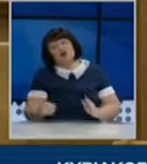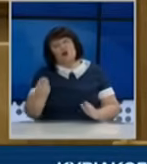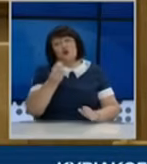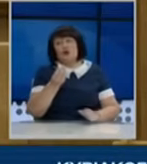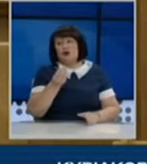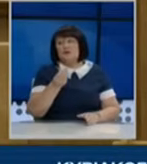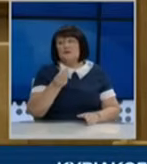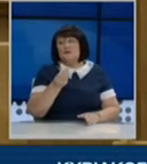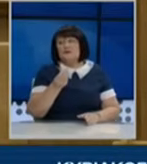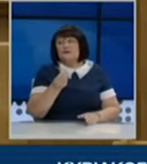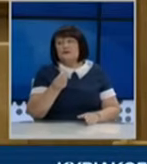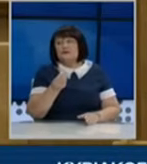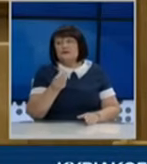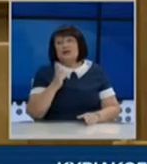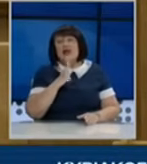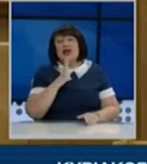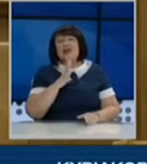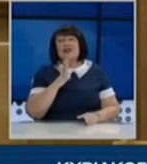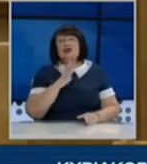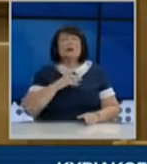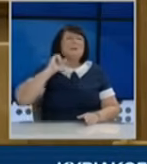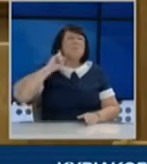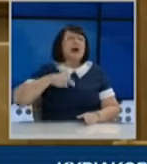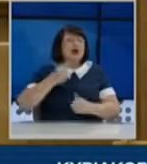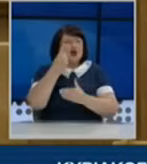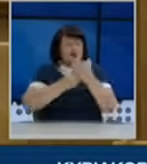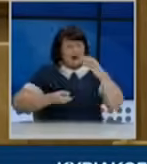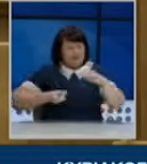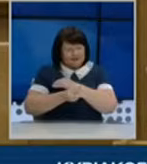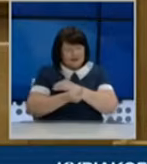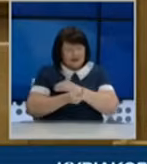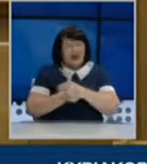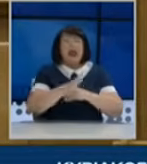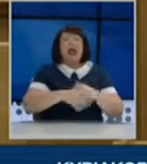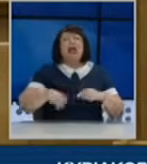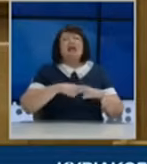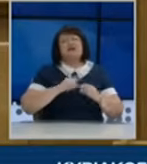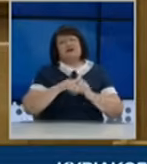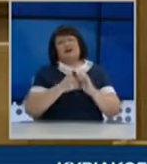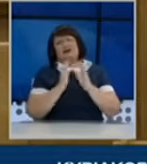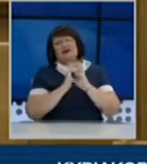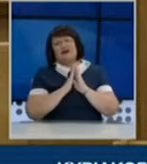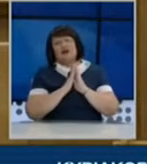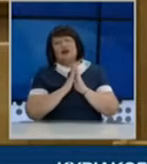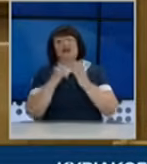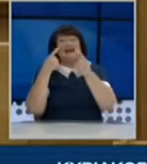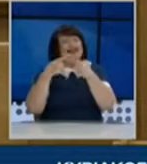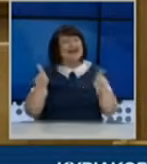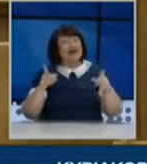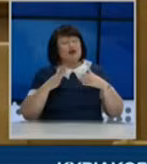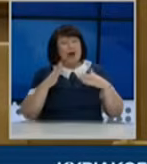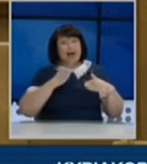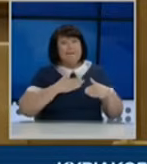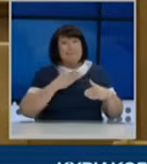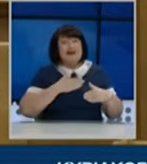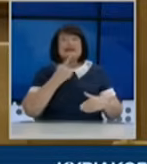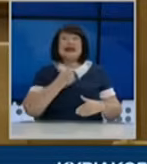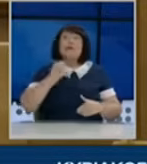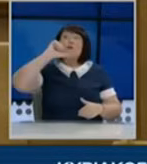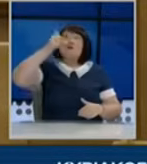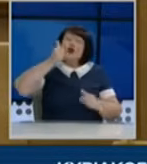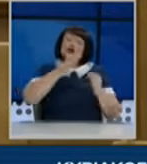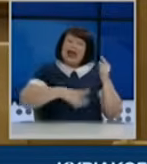για τους ανθρώπους που έρχονται παράνομα στη χώρα παρά για τους Έλληνες. Αυτή είναι η ποιοτική μας διαφορά. Εμείς λέμε πρώτα